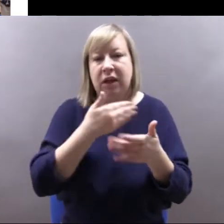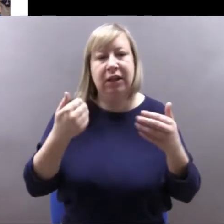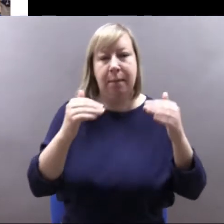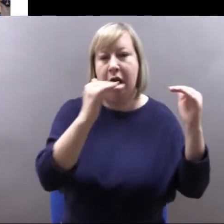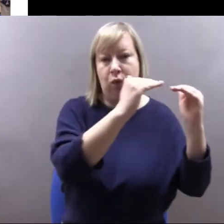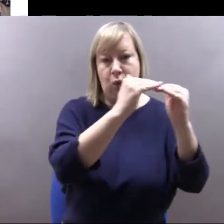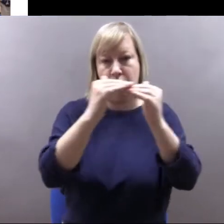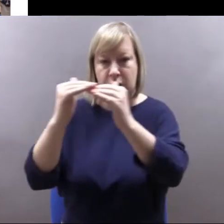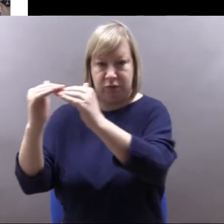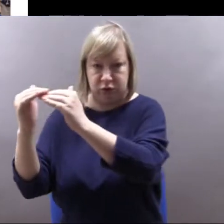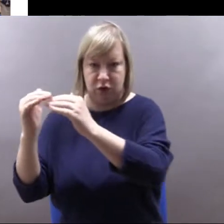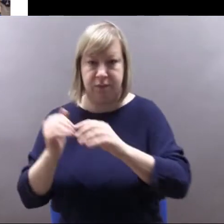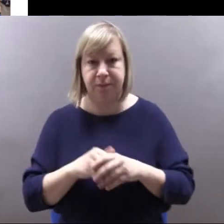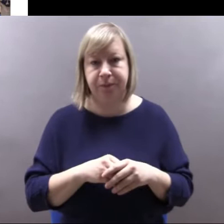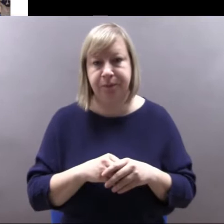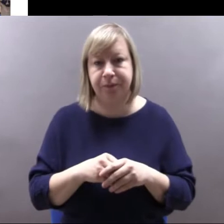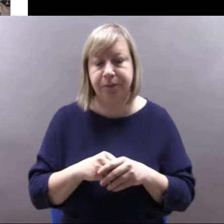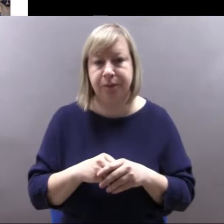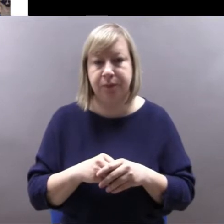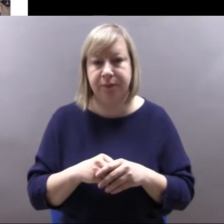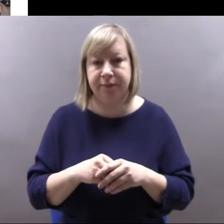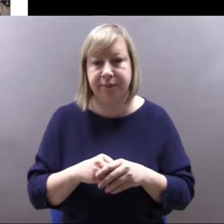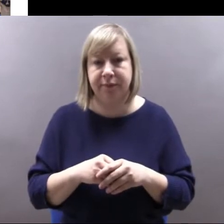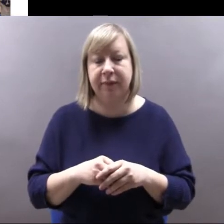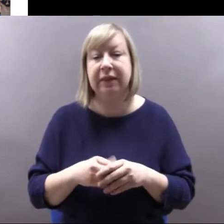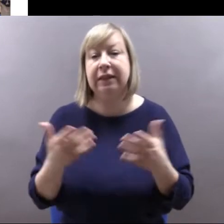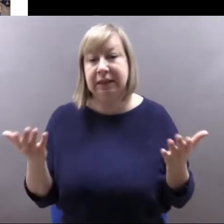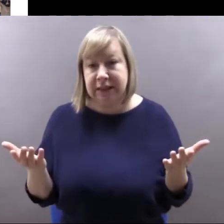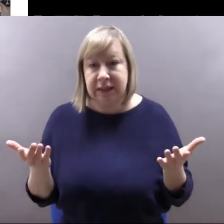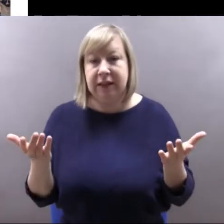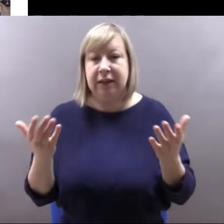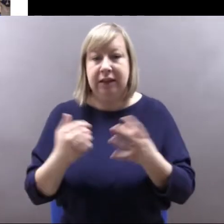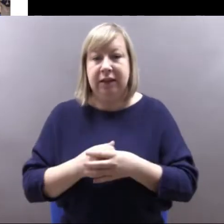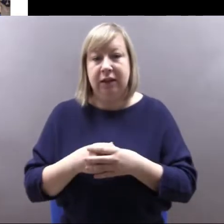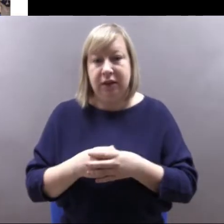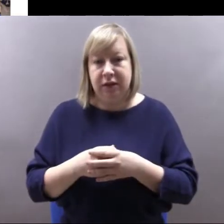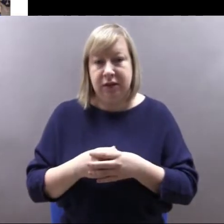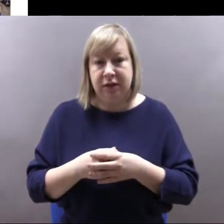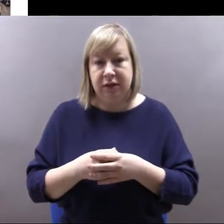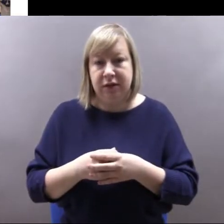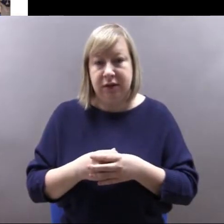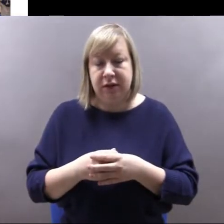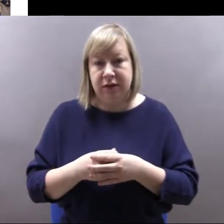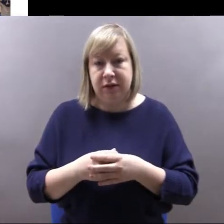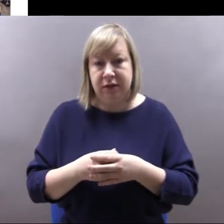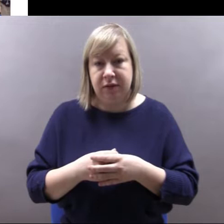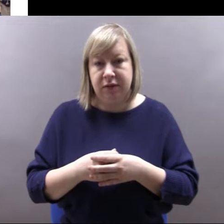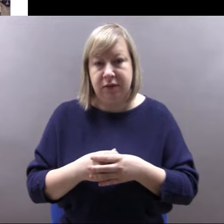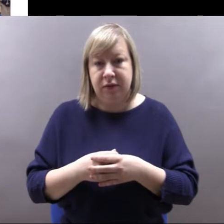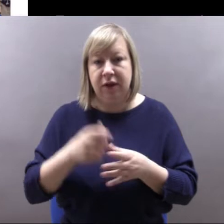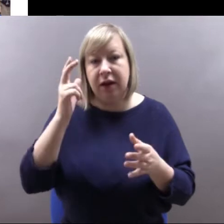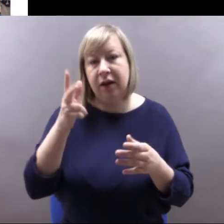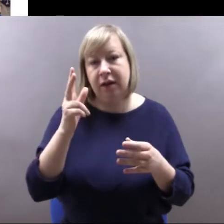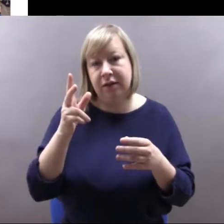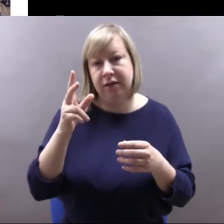przestrzeni, a szczególnie użytkownika ze szczególnymi potrzebami, czyli osoby poruszającej się na wózku albo mamy z